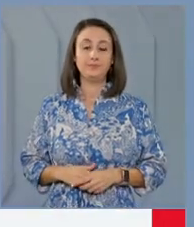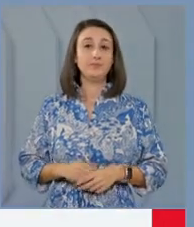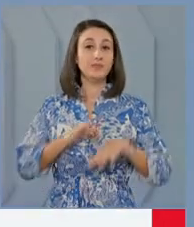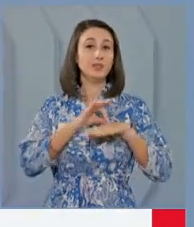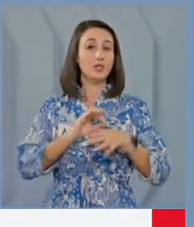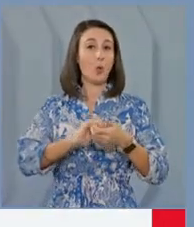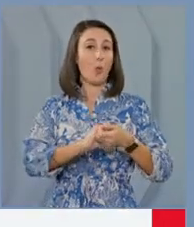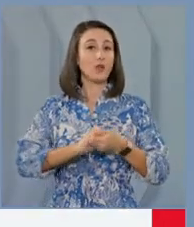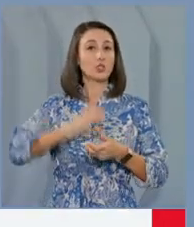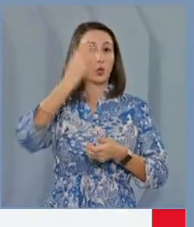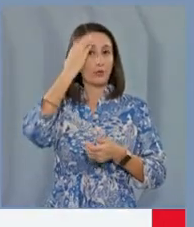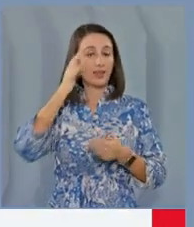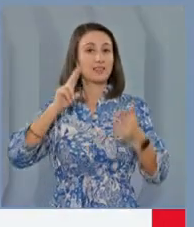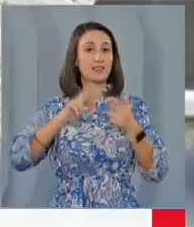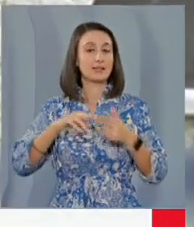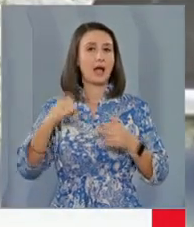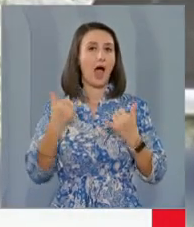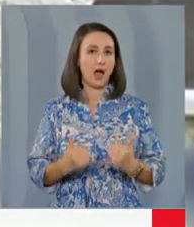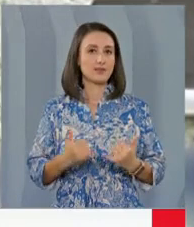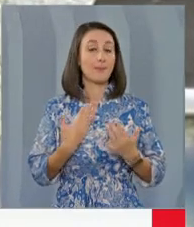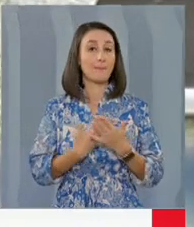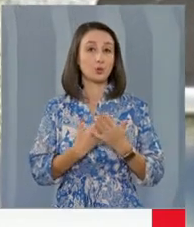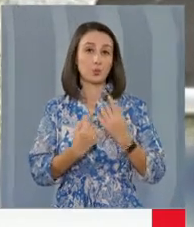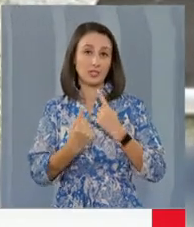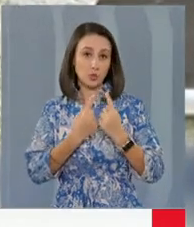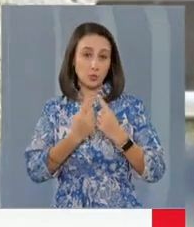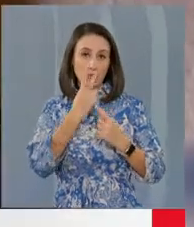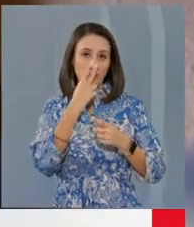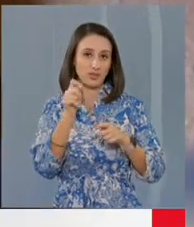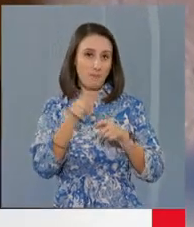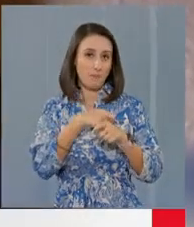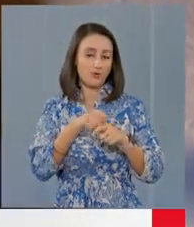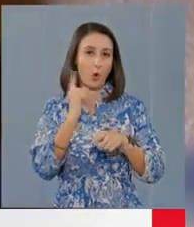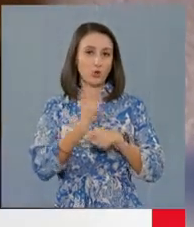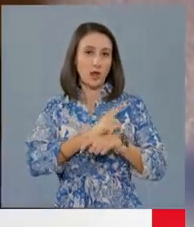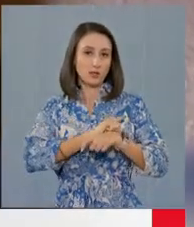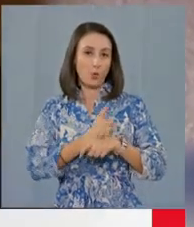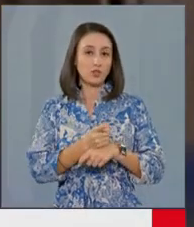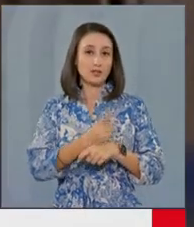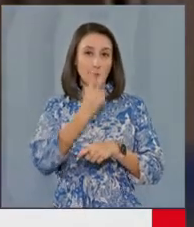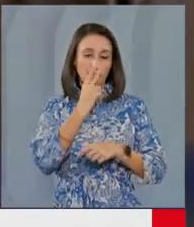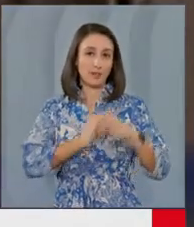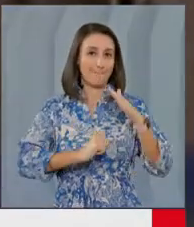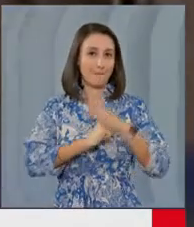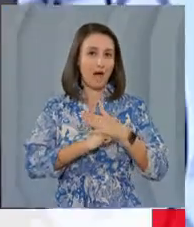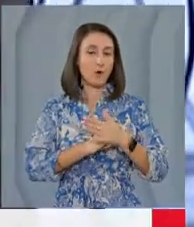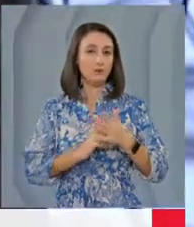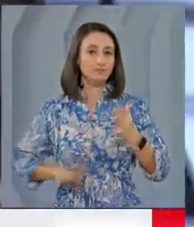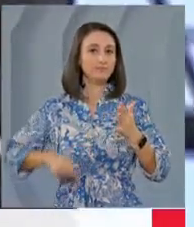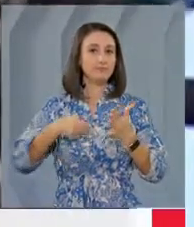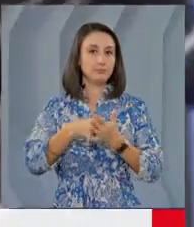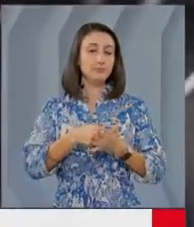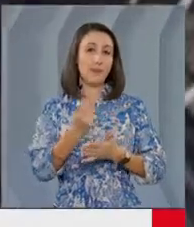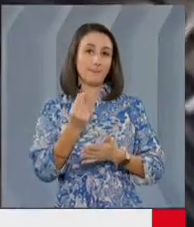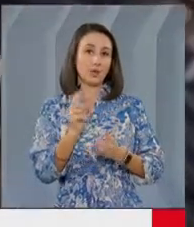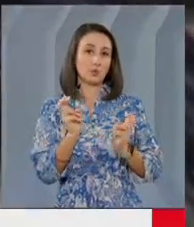Liderii coaliției de guvernare se vor întâlni miercuri pentru discuții privind modificările aduse ordonanței de urgență privind plafonarea și compensarea